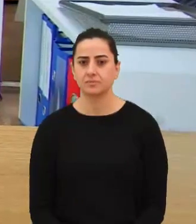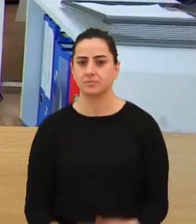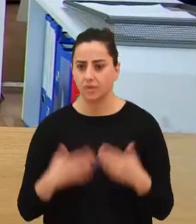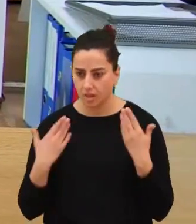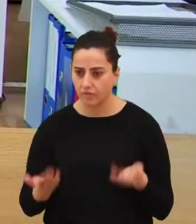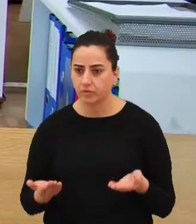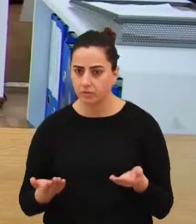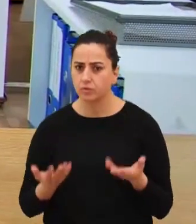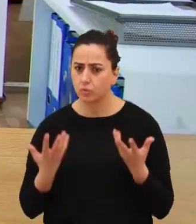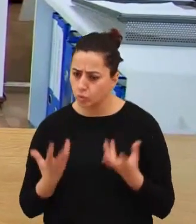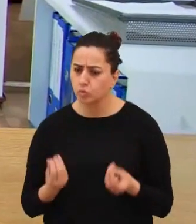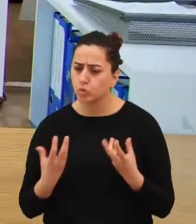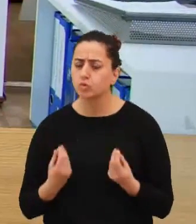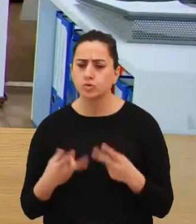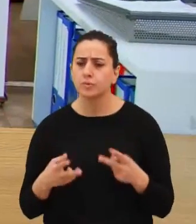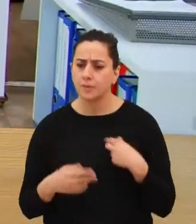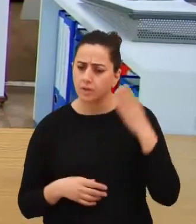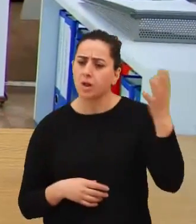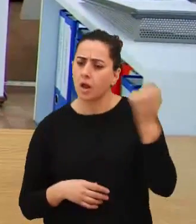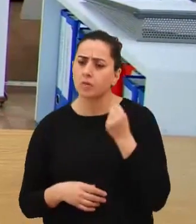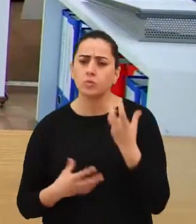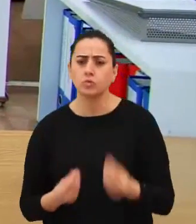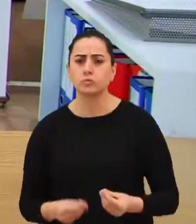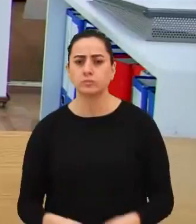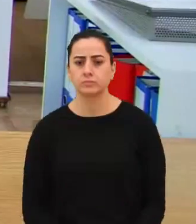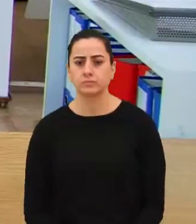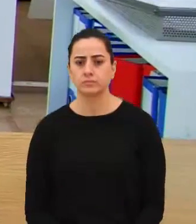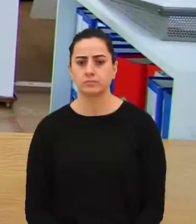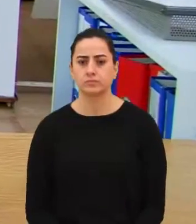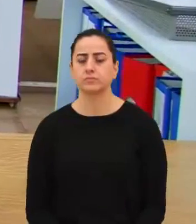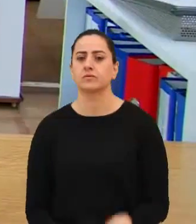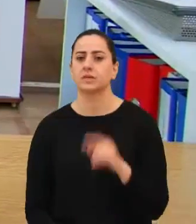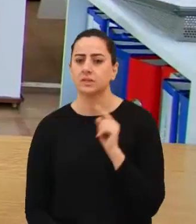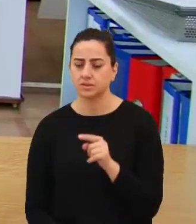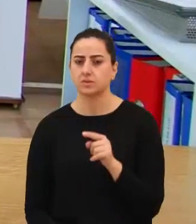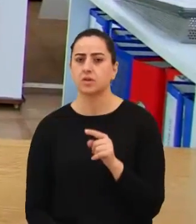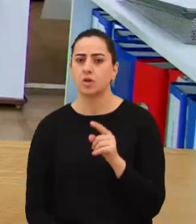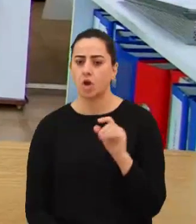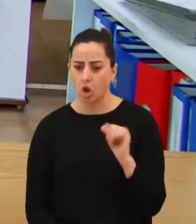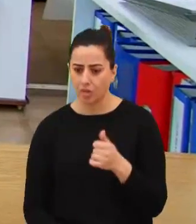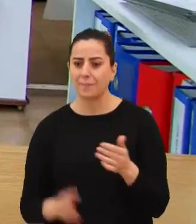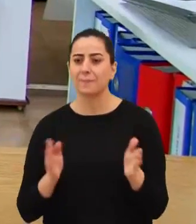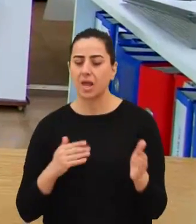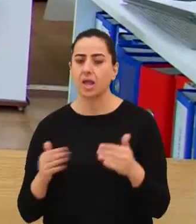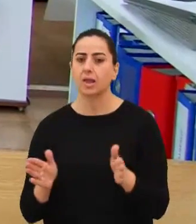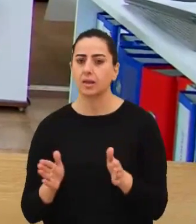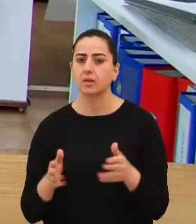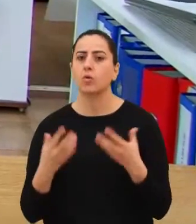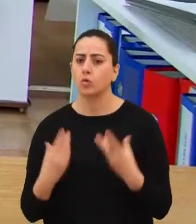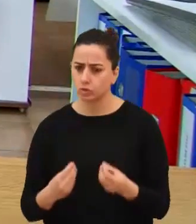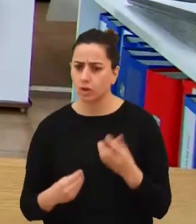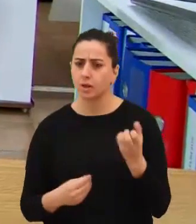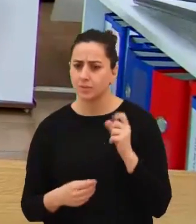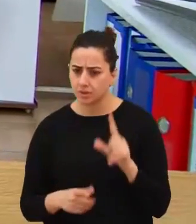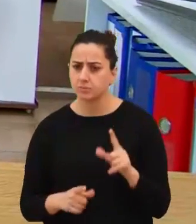Evet. Tabii canım, ne demek? Tabii alırım. Sizin için önemli bir paket. Tamam.